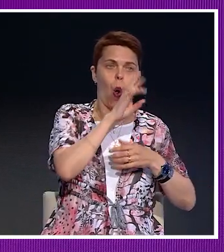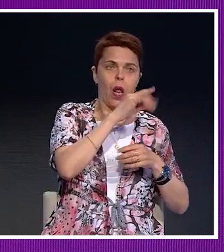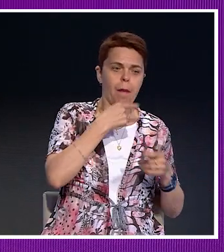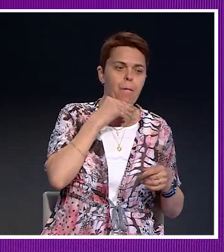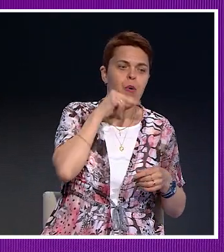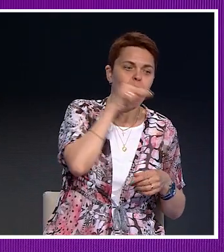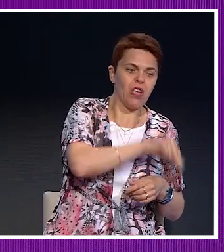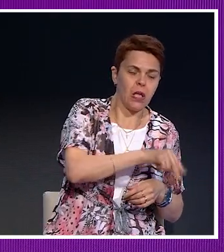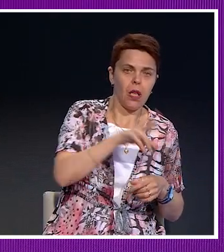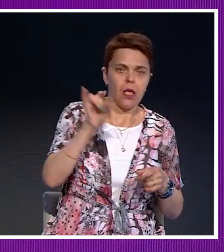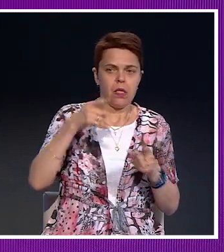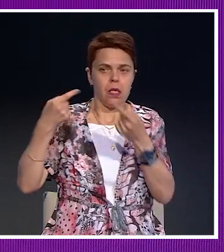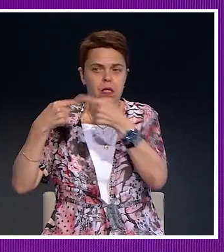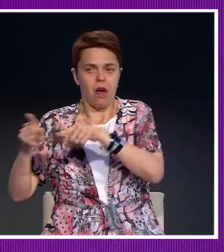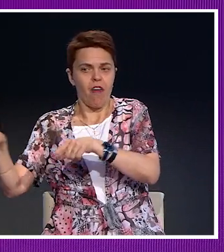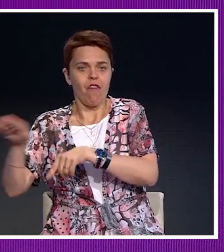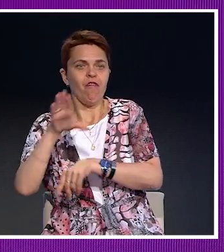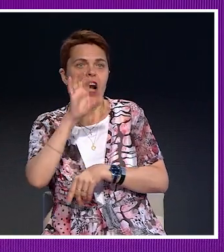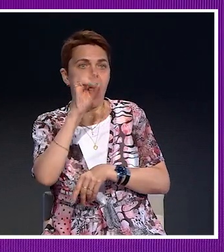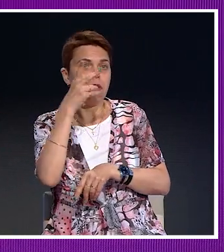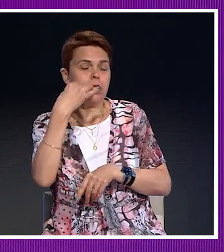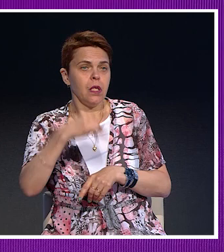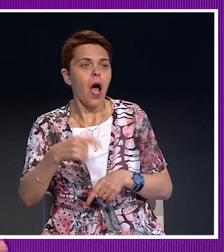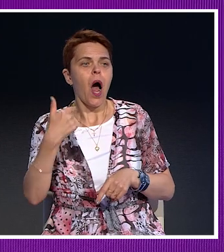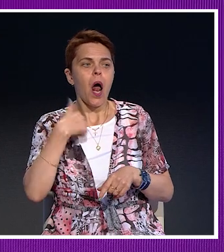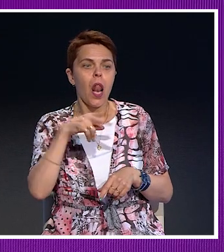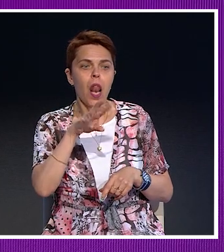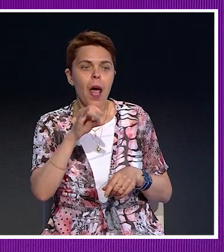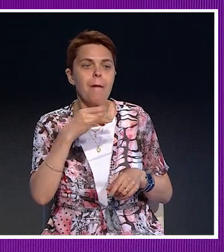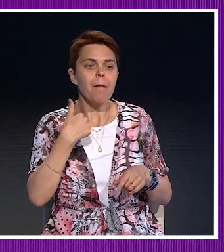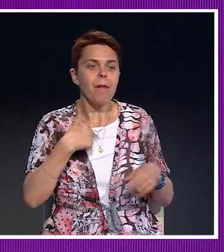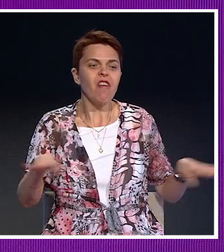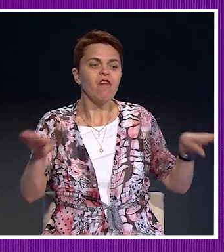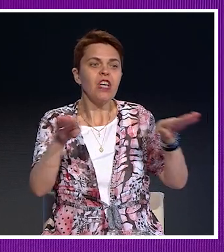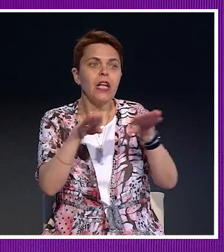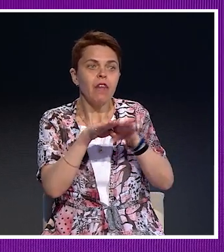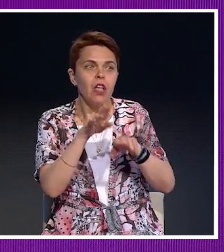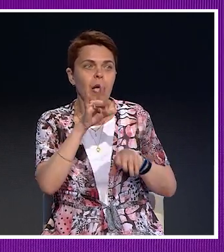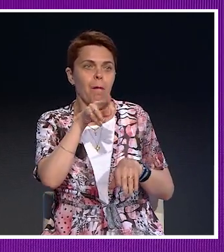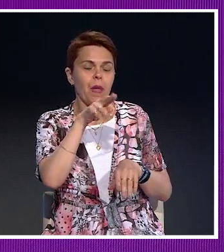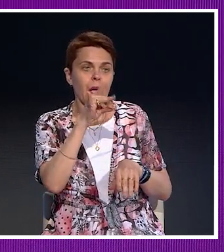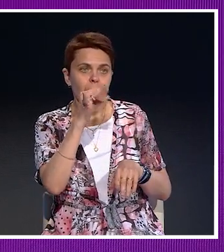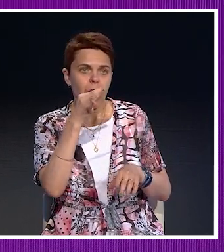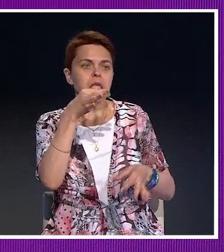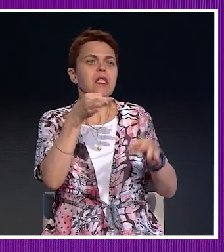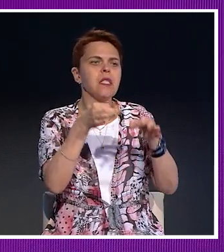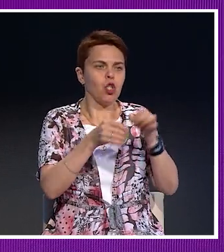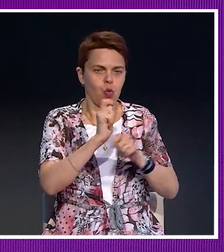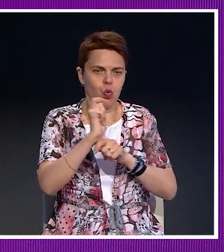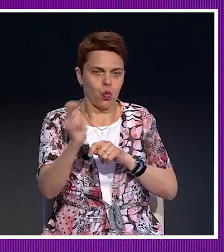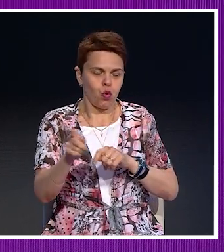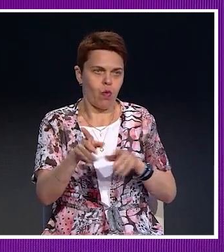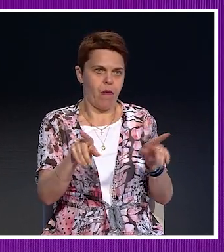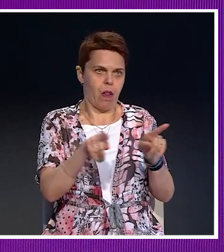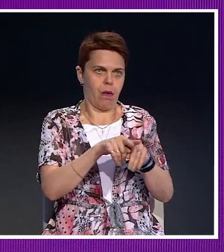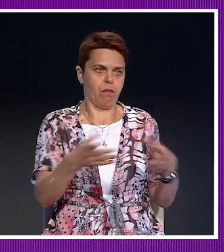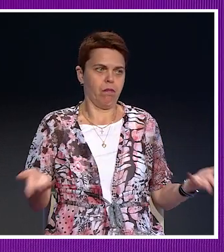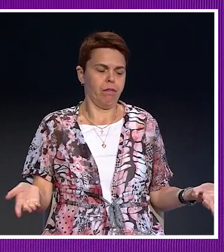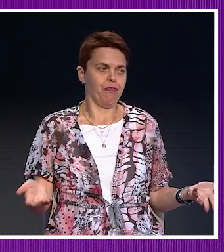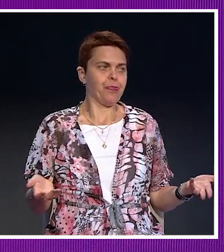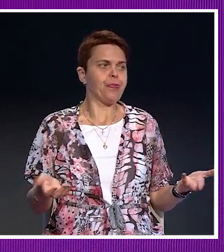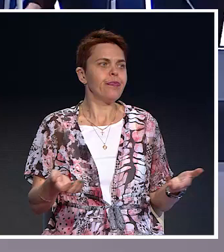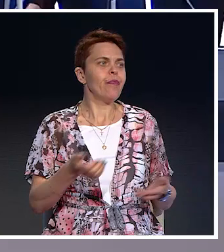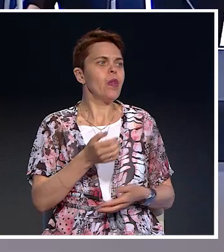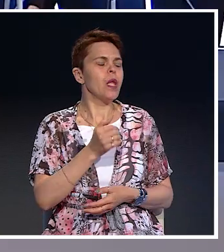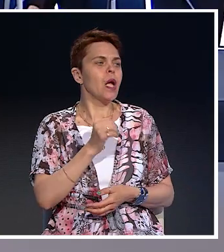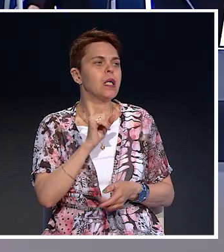десь провинились, і колеги з інших фракцій, але ми в рівній мірі засуджували ці дії. Далі,